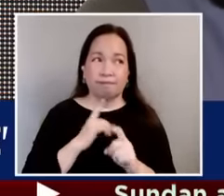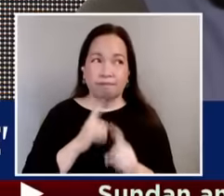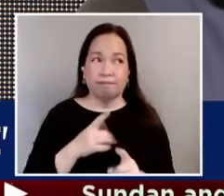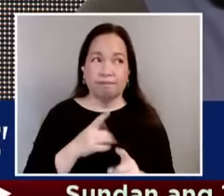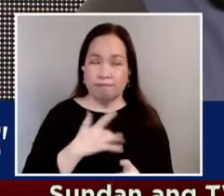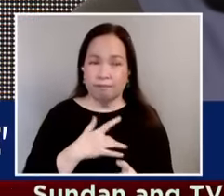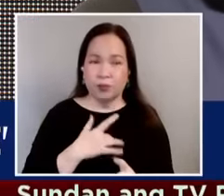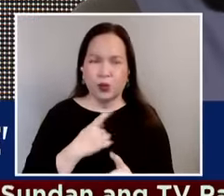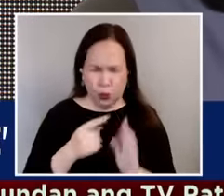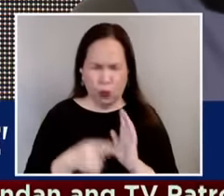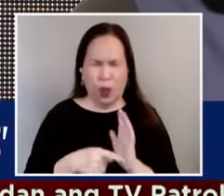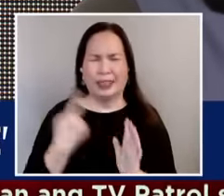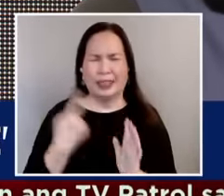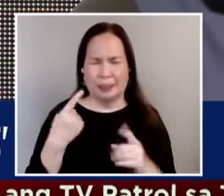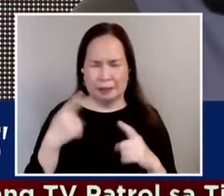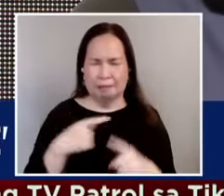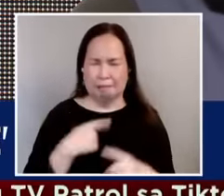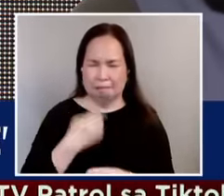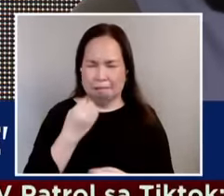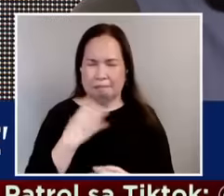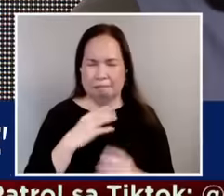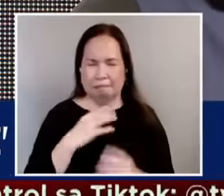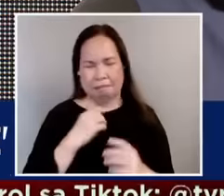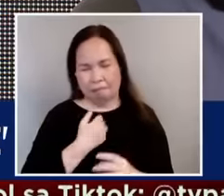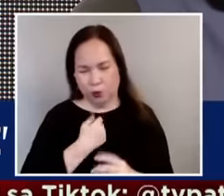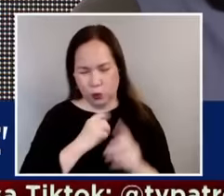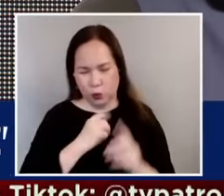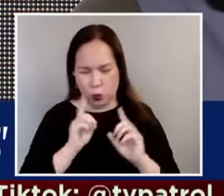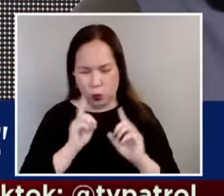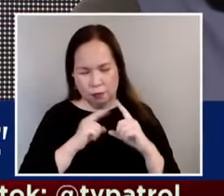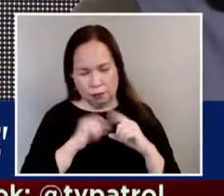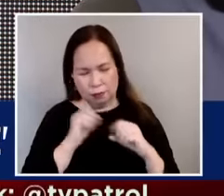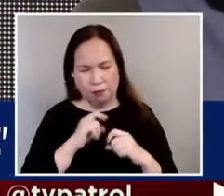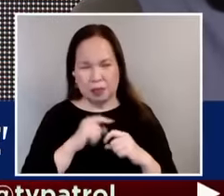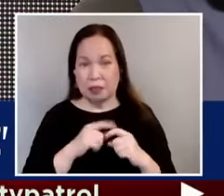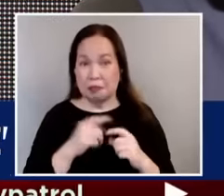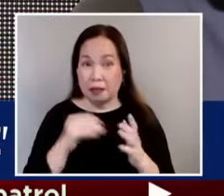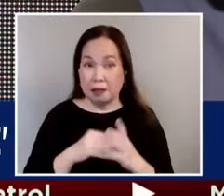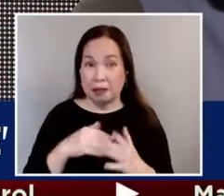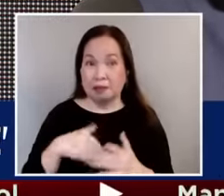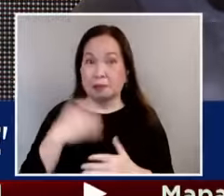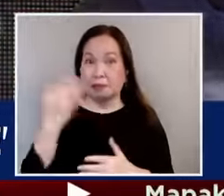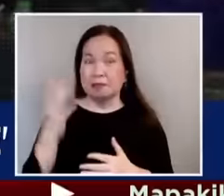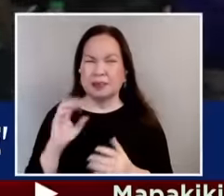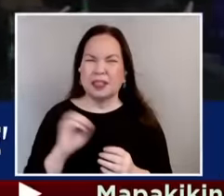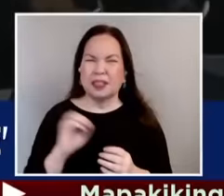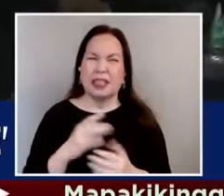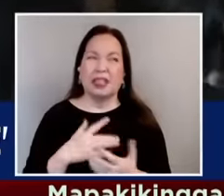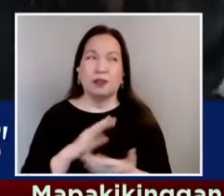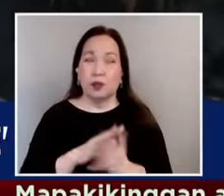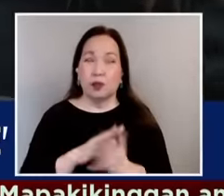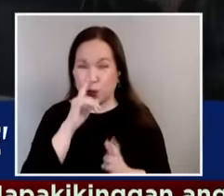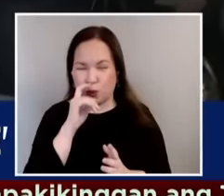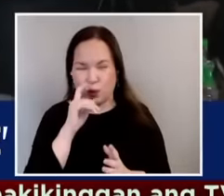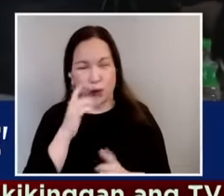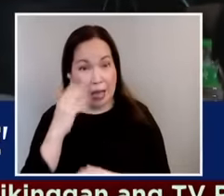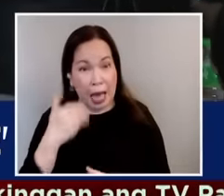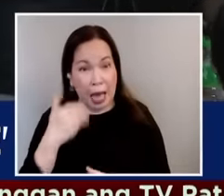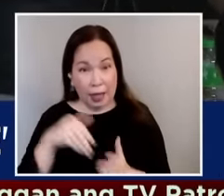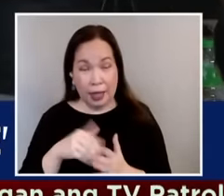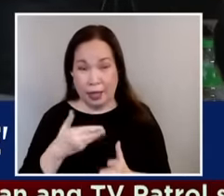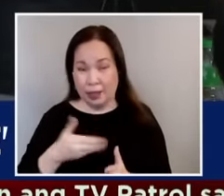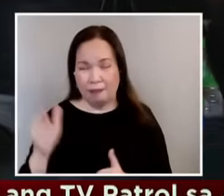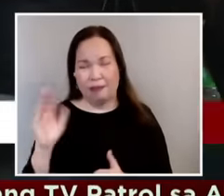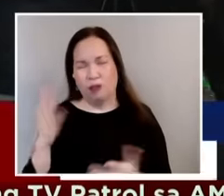once in a lifetime. Hindi to, baka hindi na ulit mangyari pag tumanda ako. Kwento ni